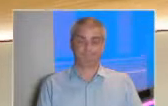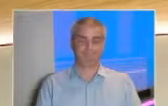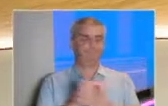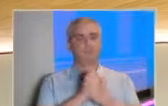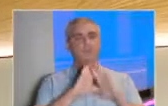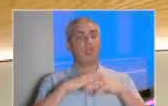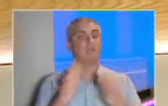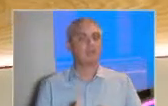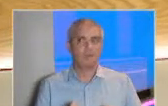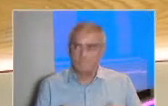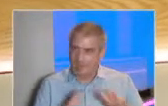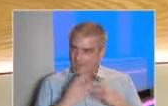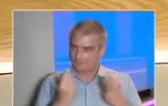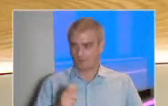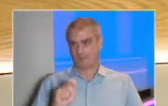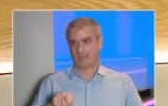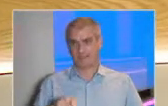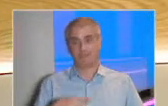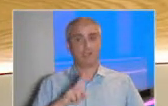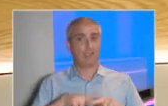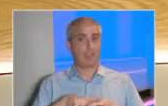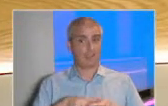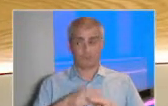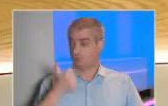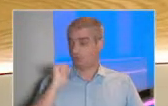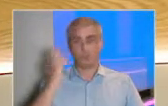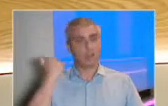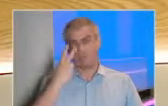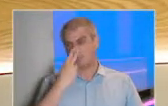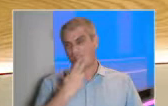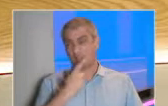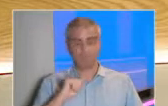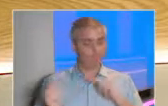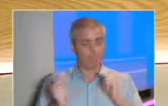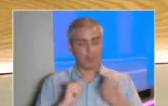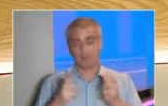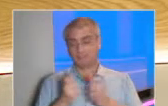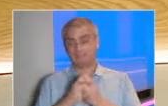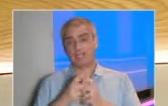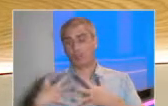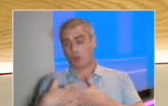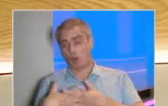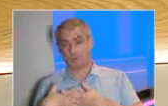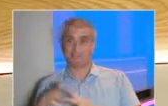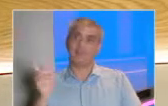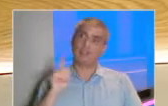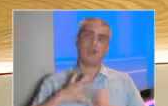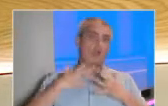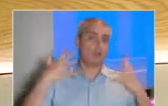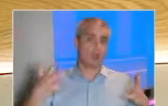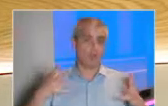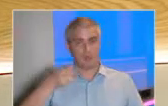שלום לכם, ערב טוב. ערב טוב, כנסת. אחרי שאמש היה נדמה כי המחלוקות בין סיעת הקואליציה